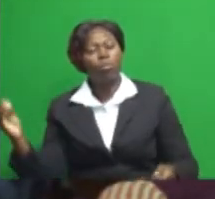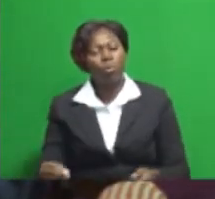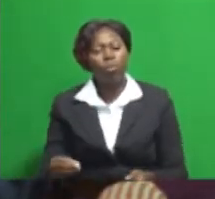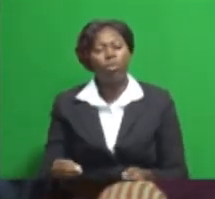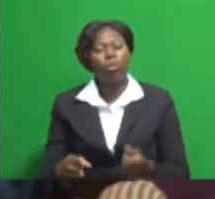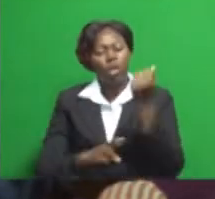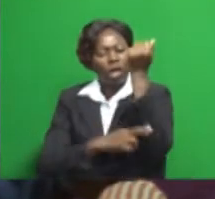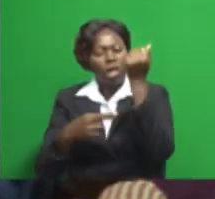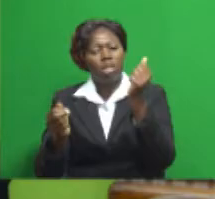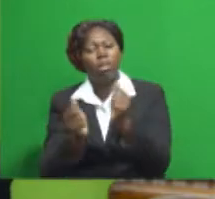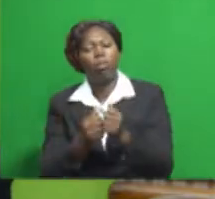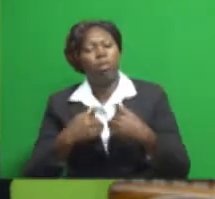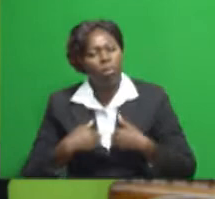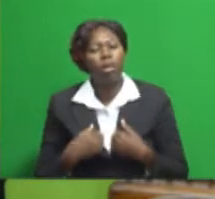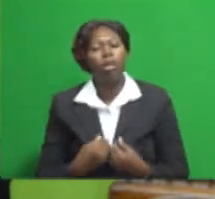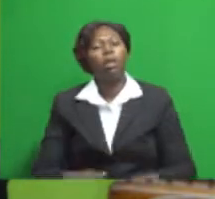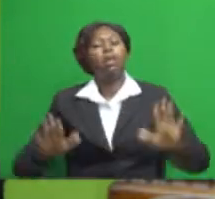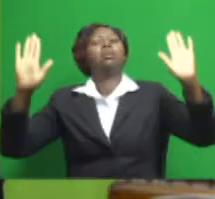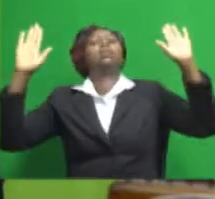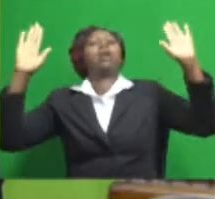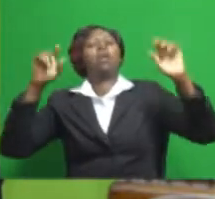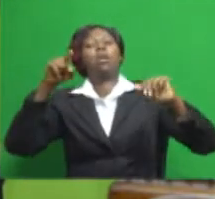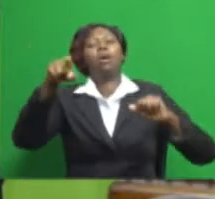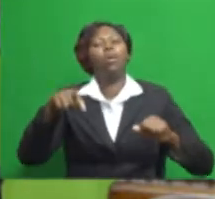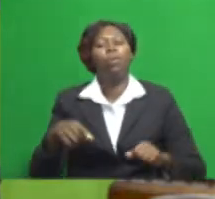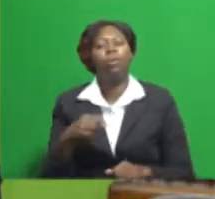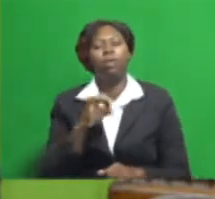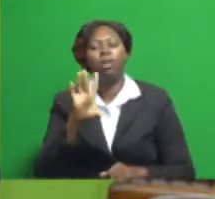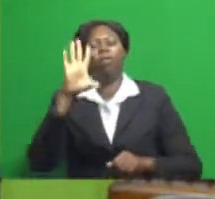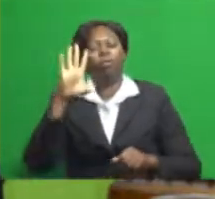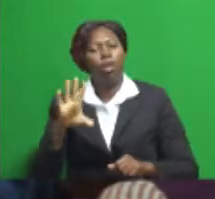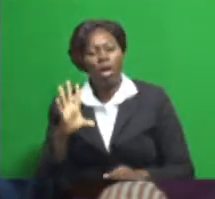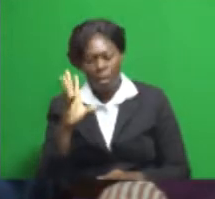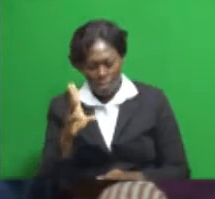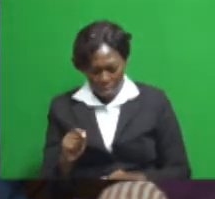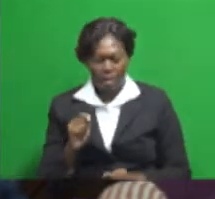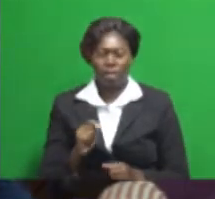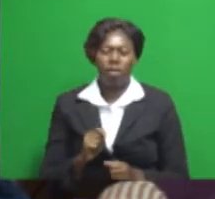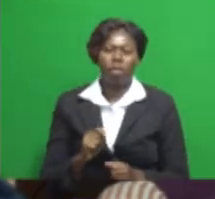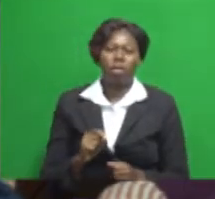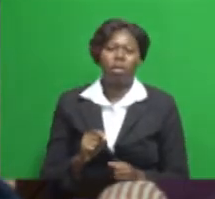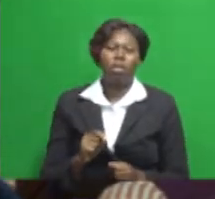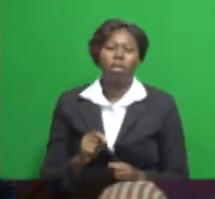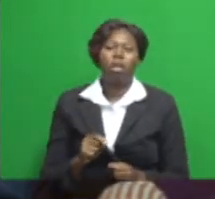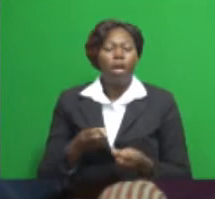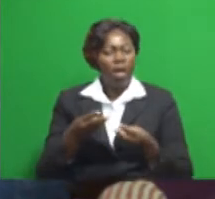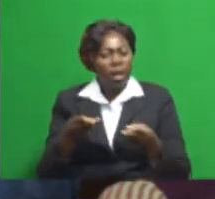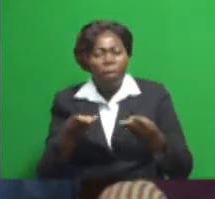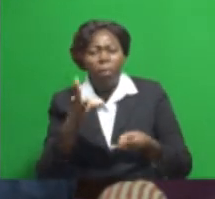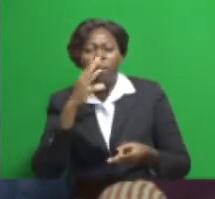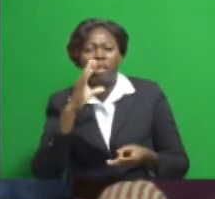Ezekia zvari kukudza kuti hey mwari wenyu, mwari wenyu, mwari ndehupi wamakamboona akamisa inini. Angamire pamberi pamambo